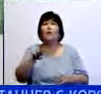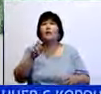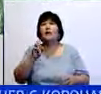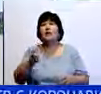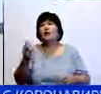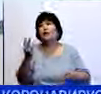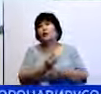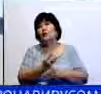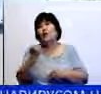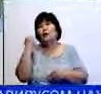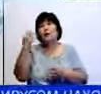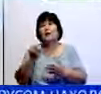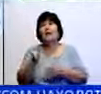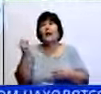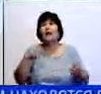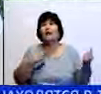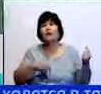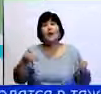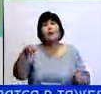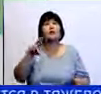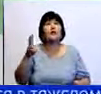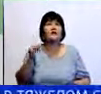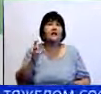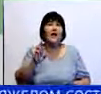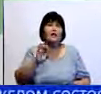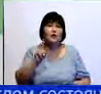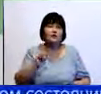маслихата, трехкратный победитель Алтын Домбра Мухтар Ниязов.